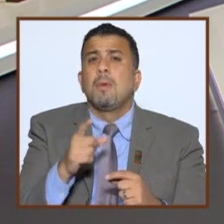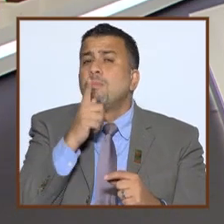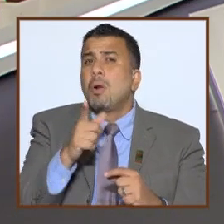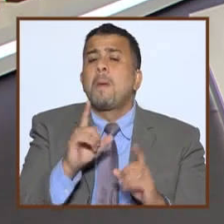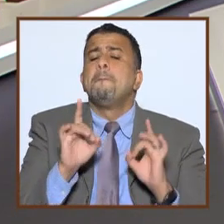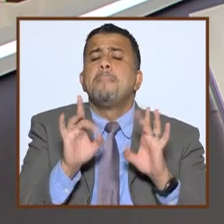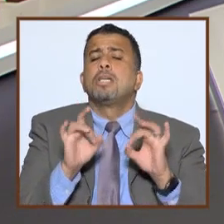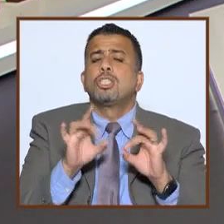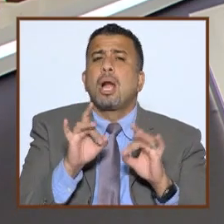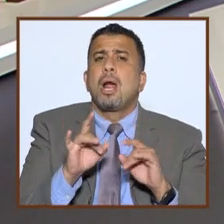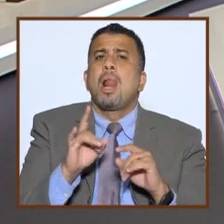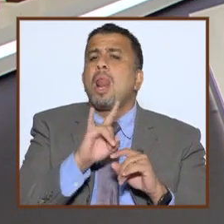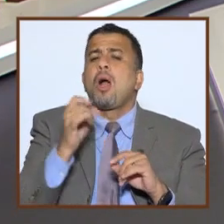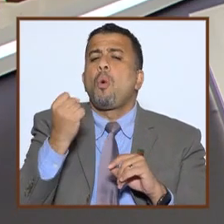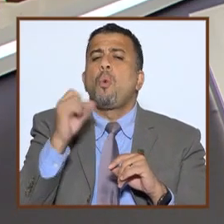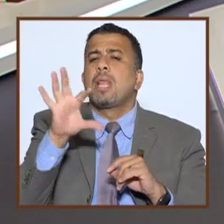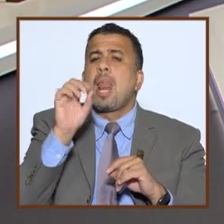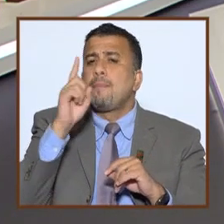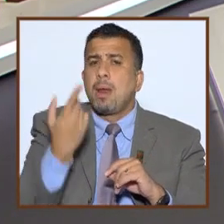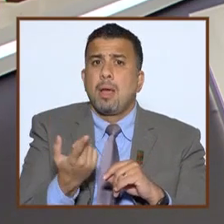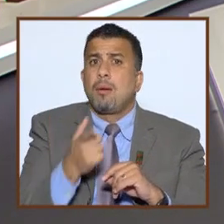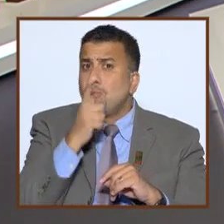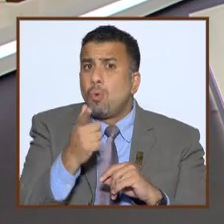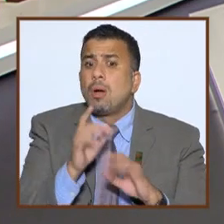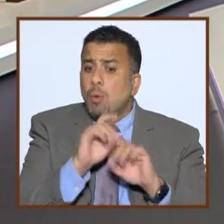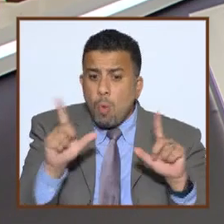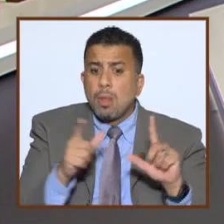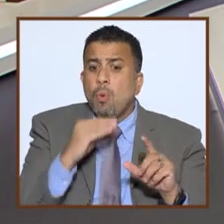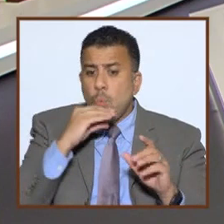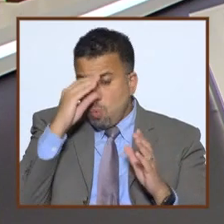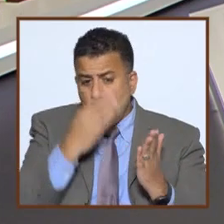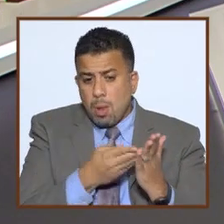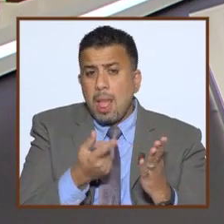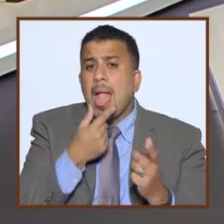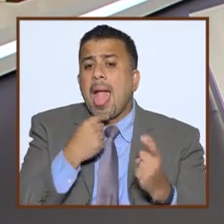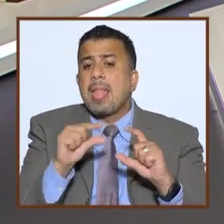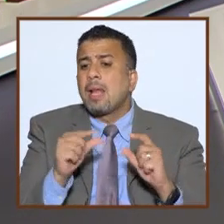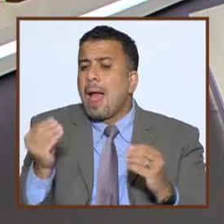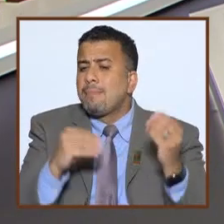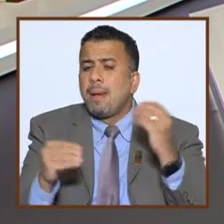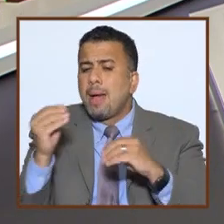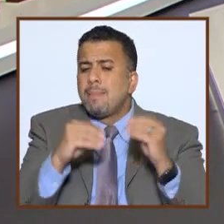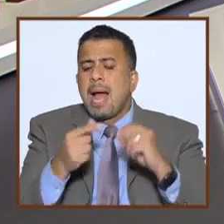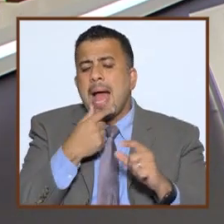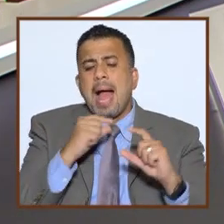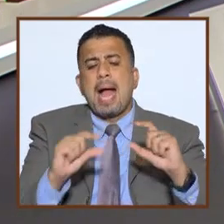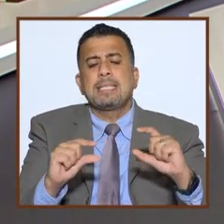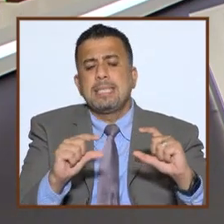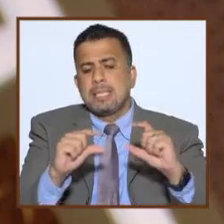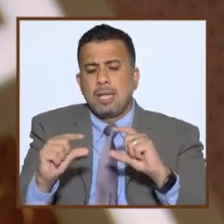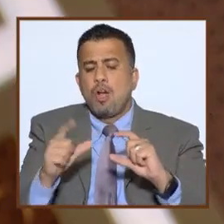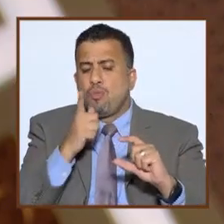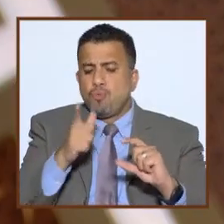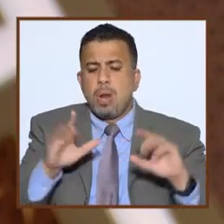مذكوره في السنه ما في داعي اني انا اروح اكذب على النبي او اروج حديث مكذوب على النبي وتبناه انشره